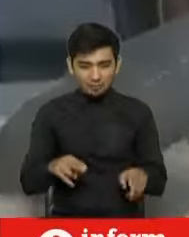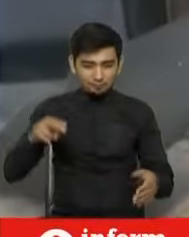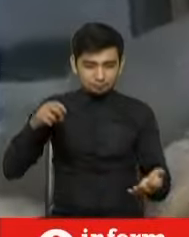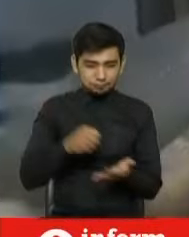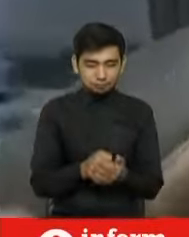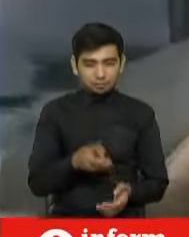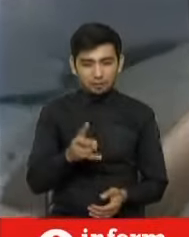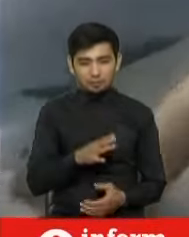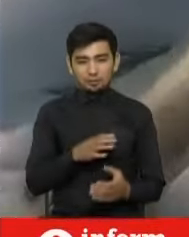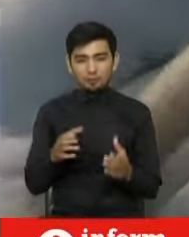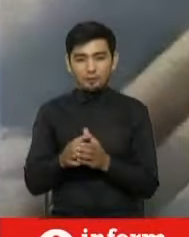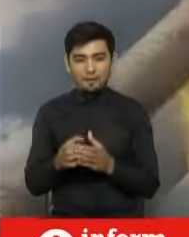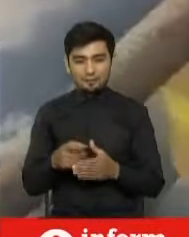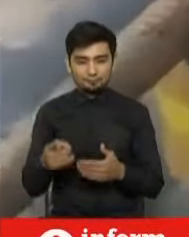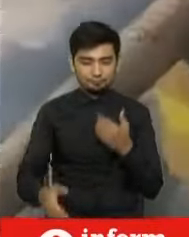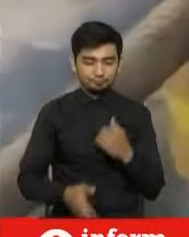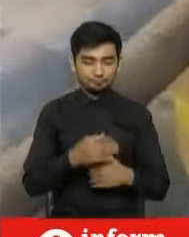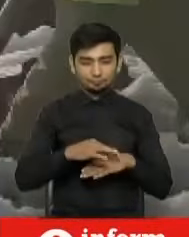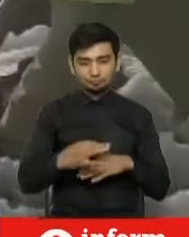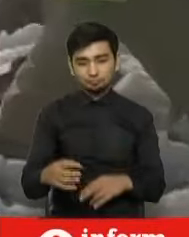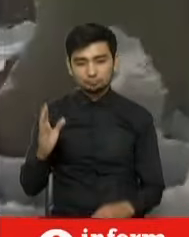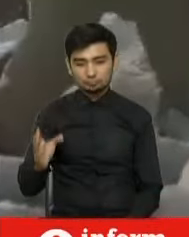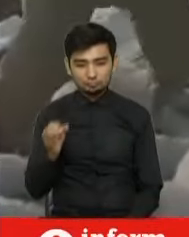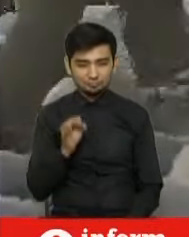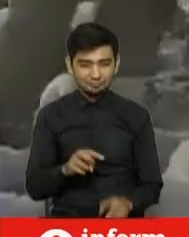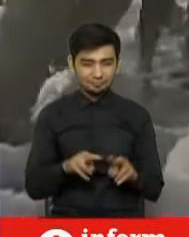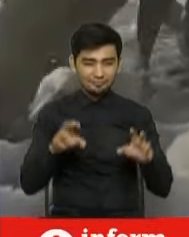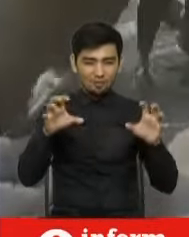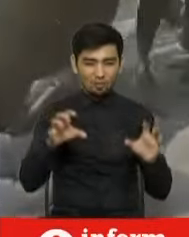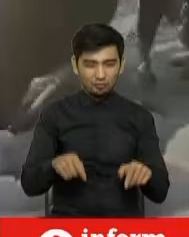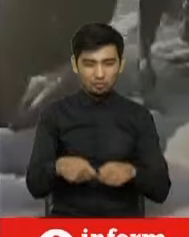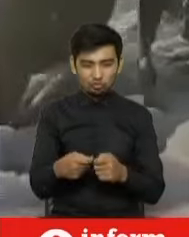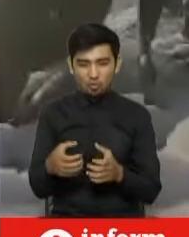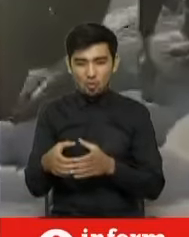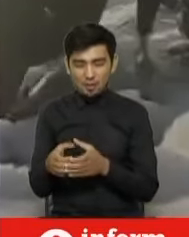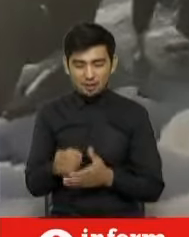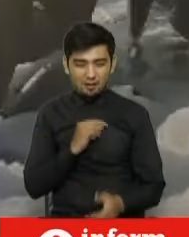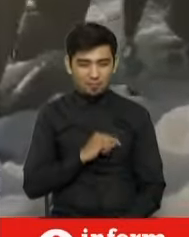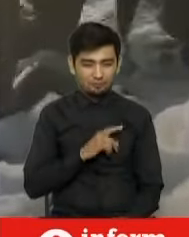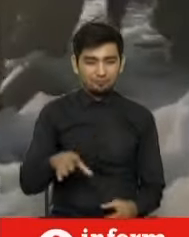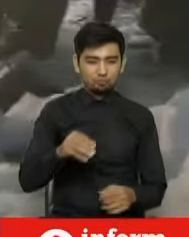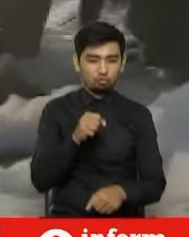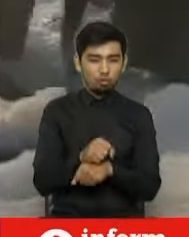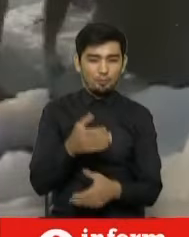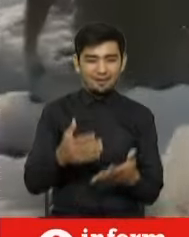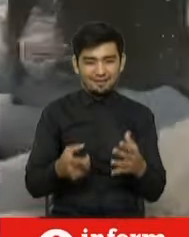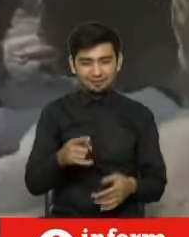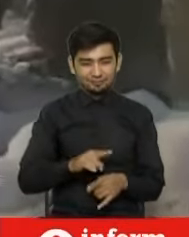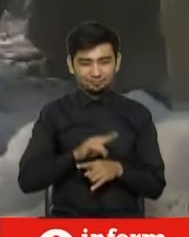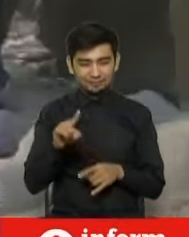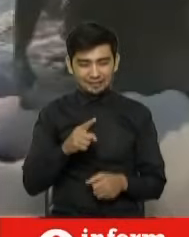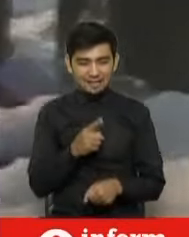жол берген компанияларға жазаны күшейтпек. Нақтырақ айтсақ, заң талаптарын бұзған компания қызметі тоқтатылады, немесе әуе кемелерінің